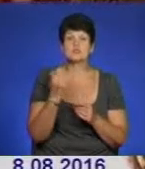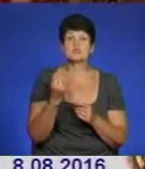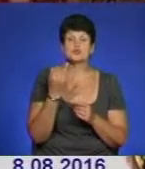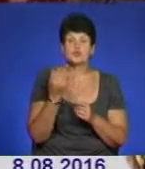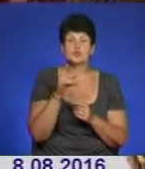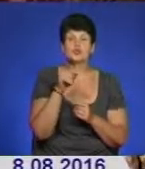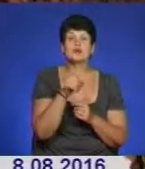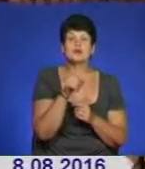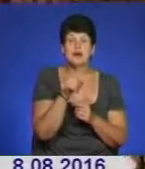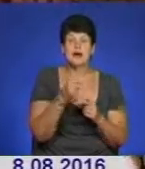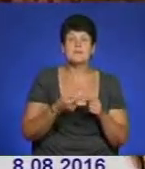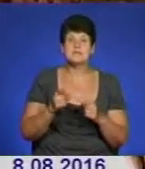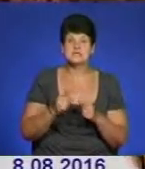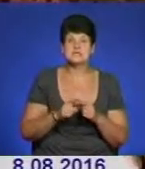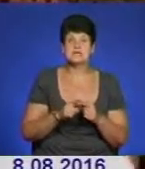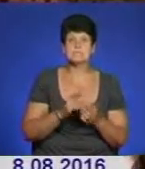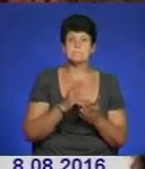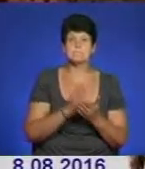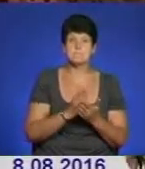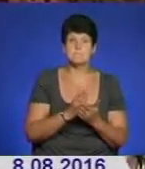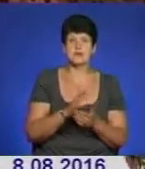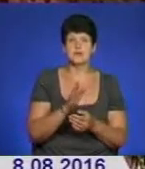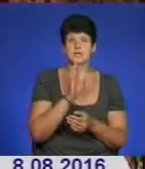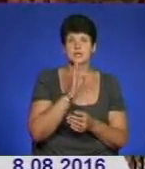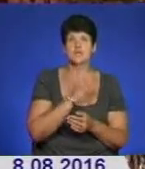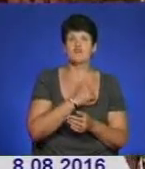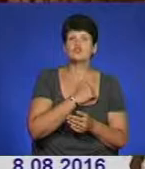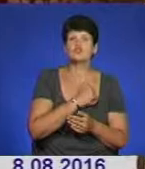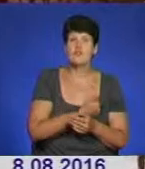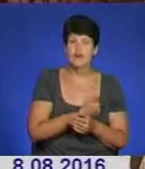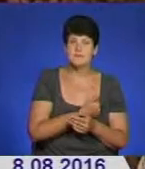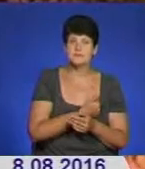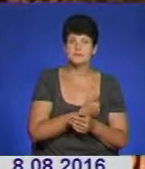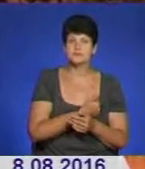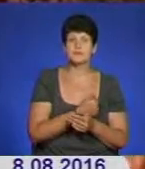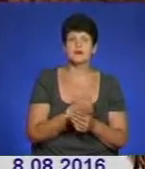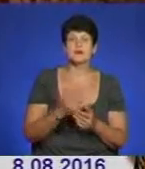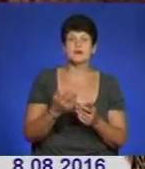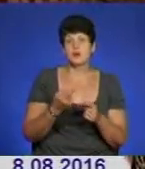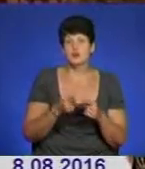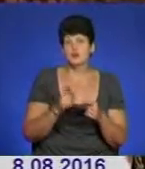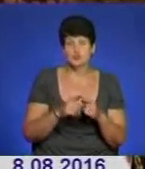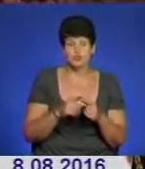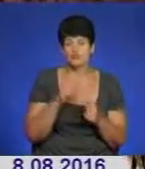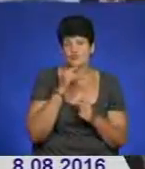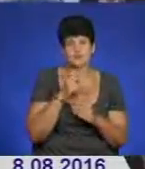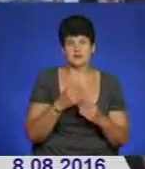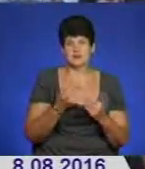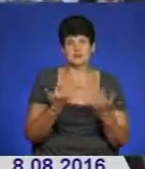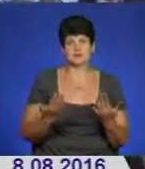то там це носила вдова. Тобто це досить така сумна історія, хоча зараз цьому вже не придають такого великого